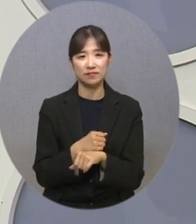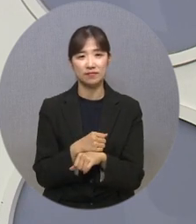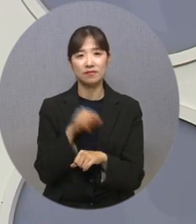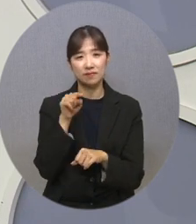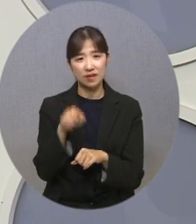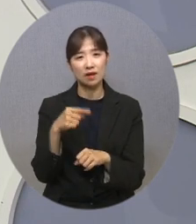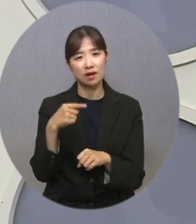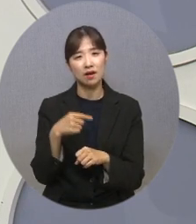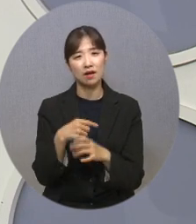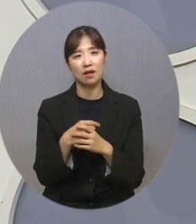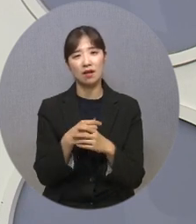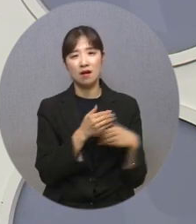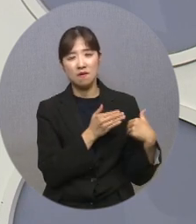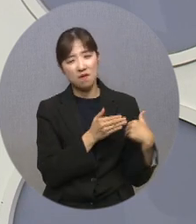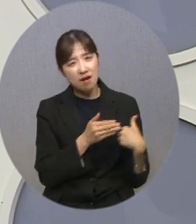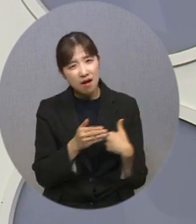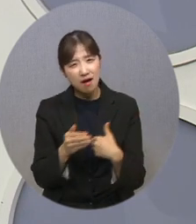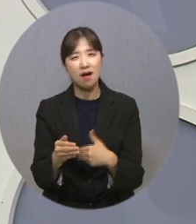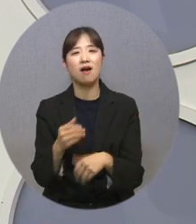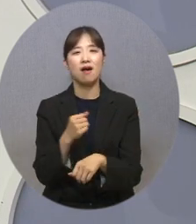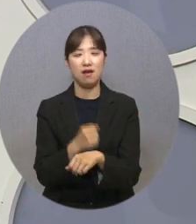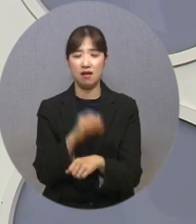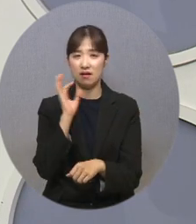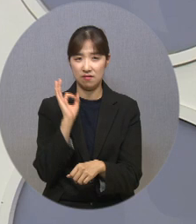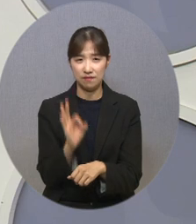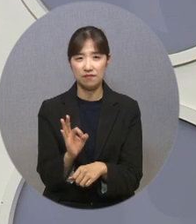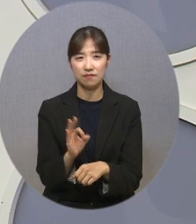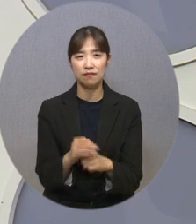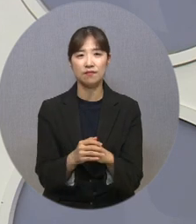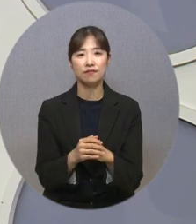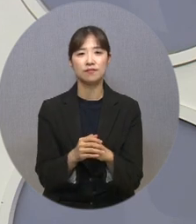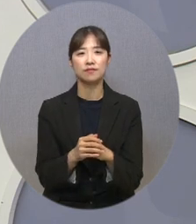그런 일련의 과정을 통해서 보면은